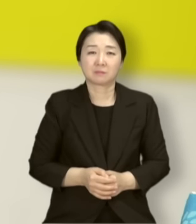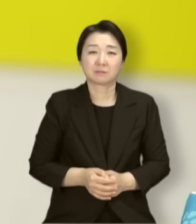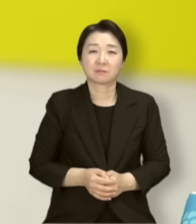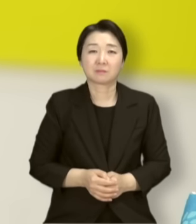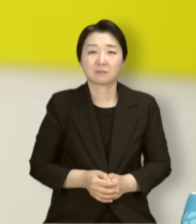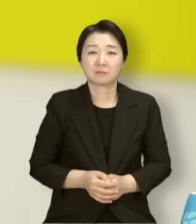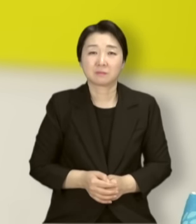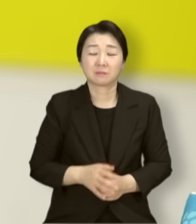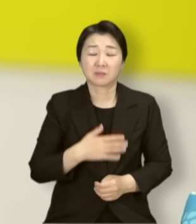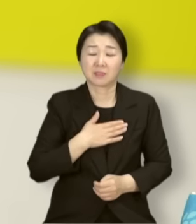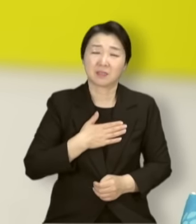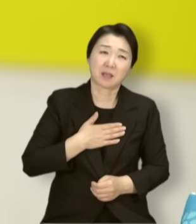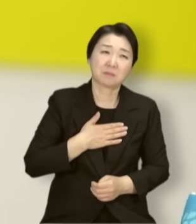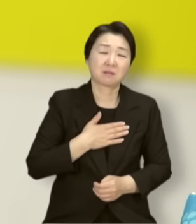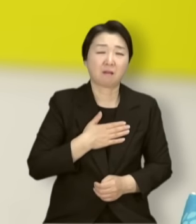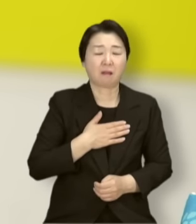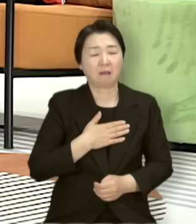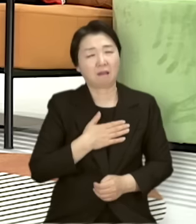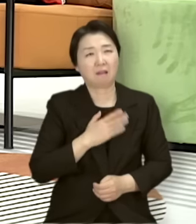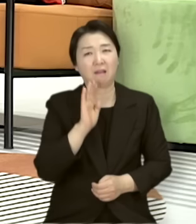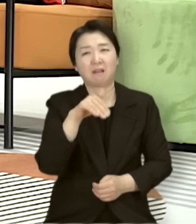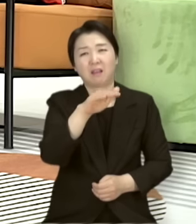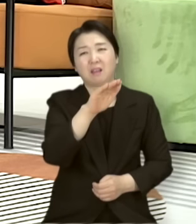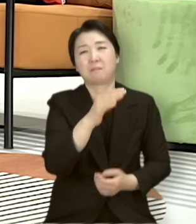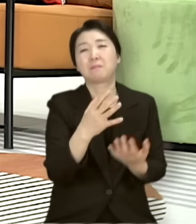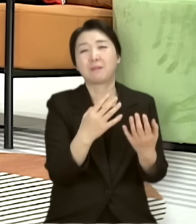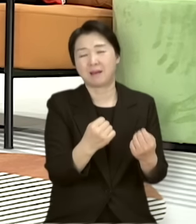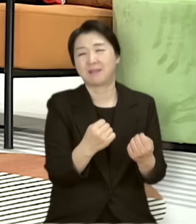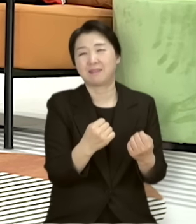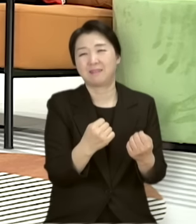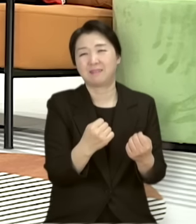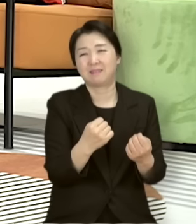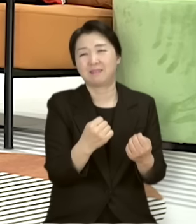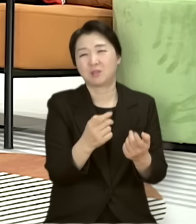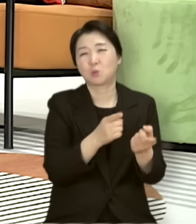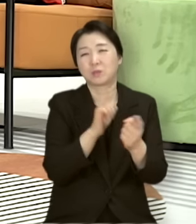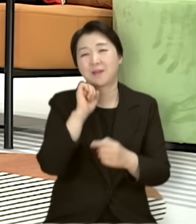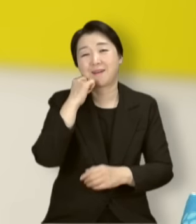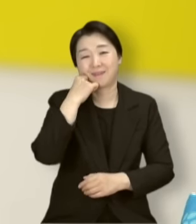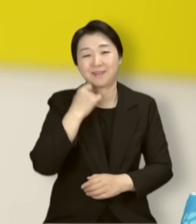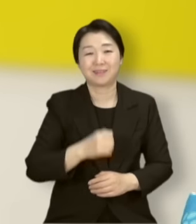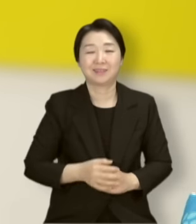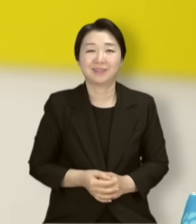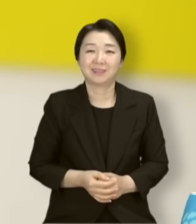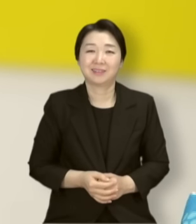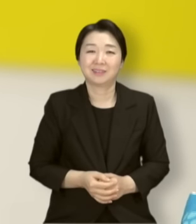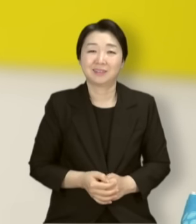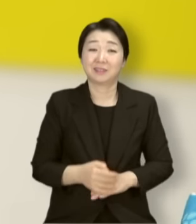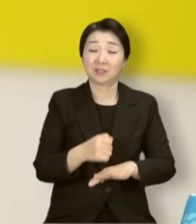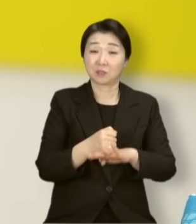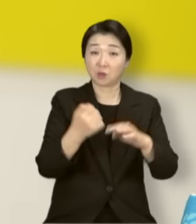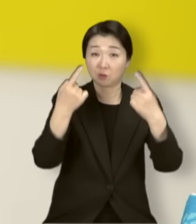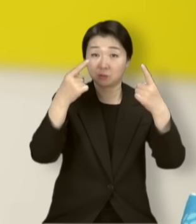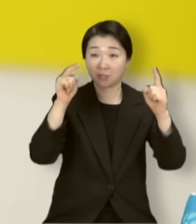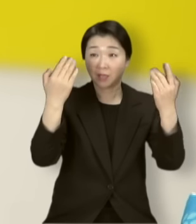감정적인 기복은 많이 있는 것 같습니다. 감정이 컨트롤이 예, 안 되는군요. 예. 그러니까 네. 그런 쪽에서